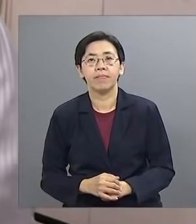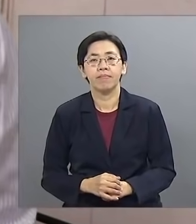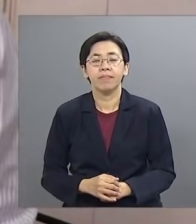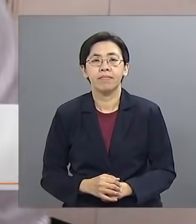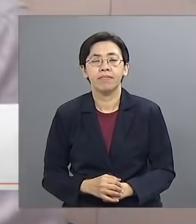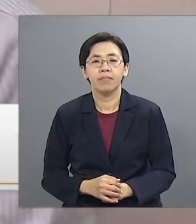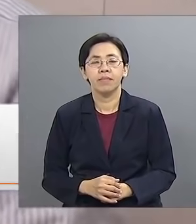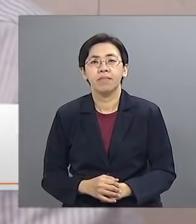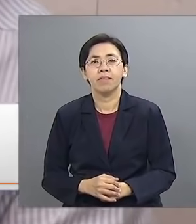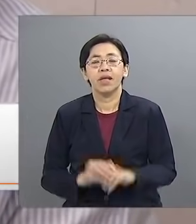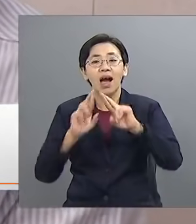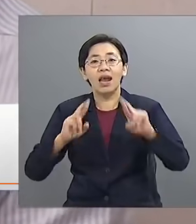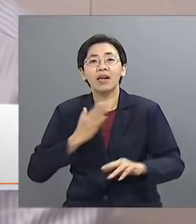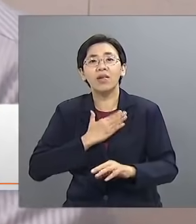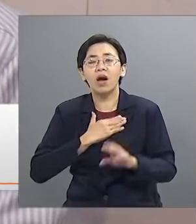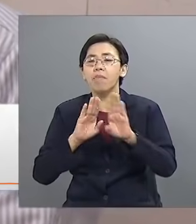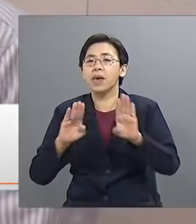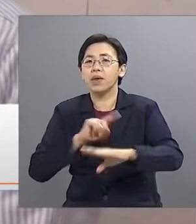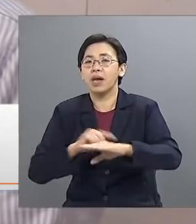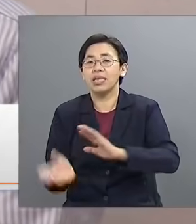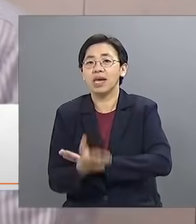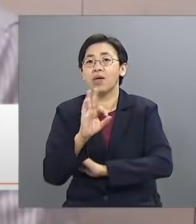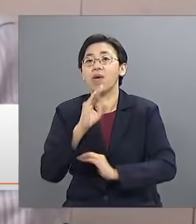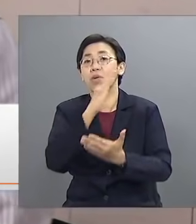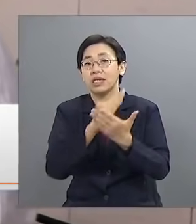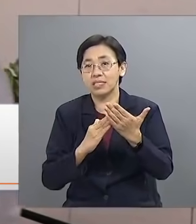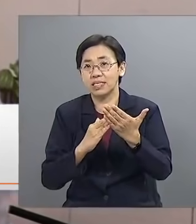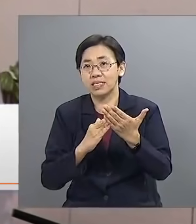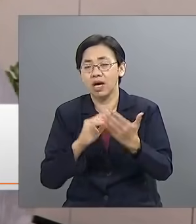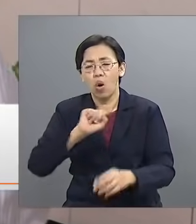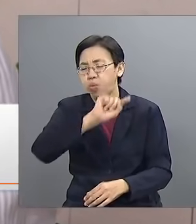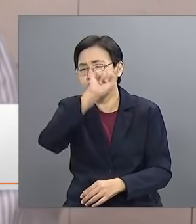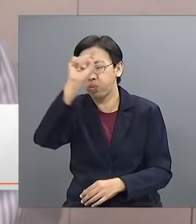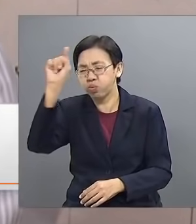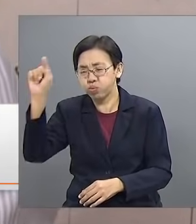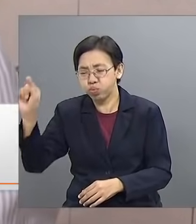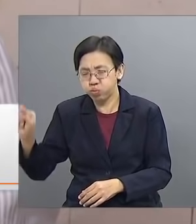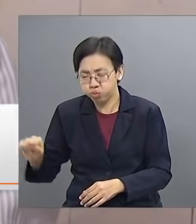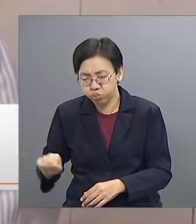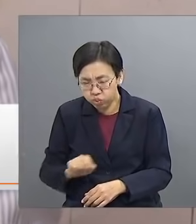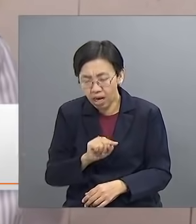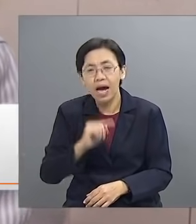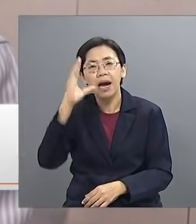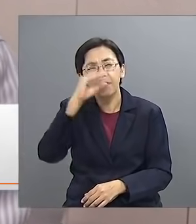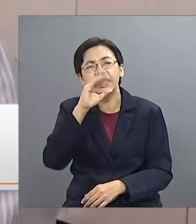ราจะเปิดประมาณ9 โมงครึ่งนะคะเลิกประมาณ3 ทุ่มค่ะ3 ทุ่มนิดๆอะไรอย่